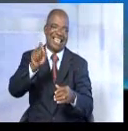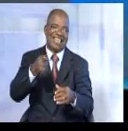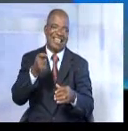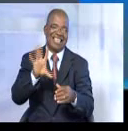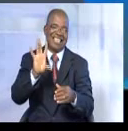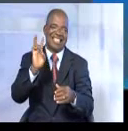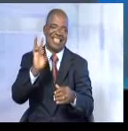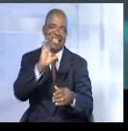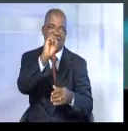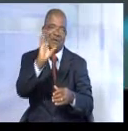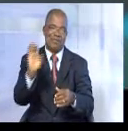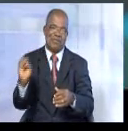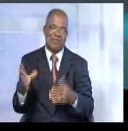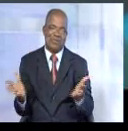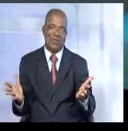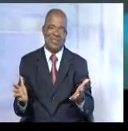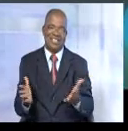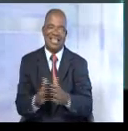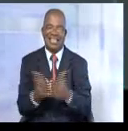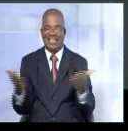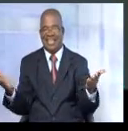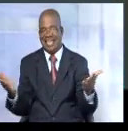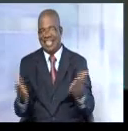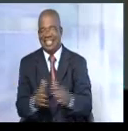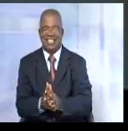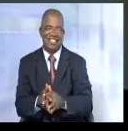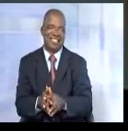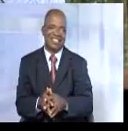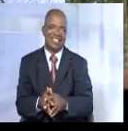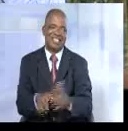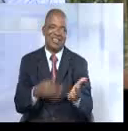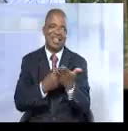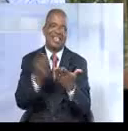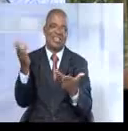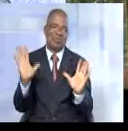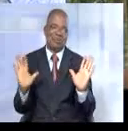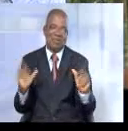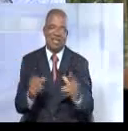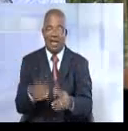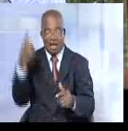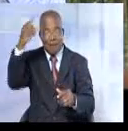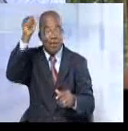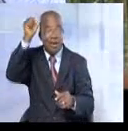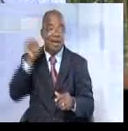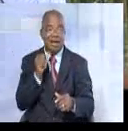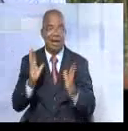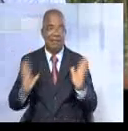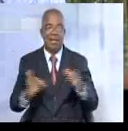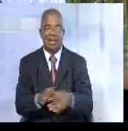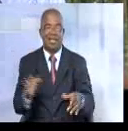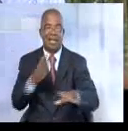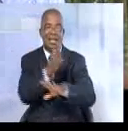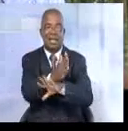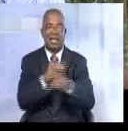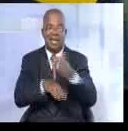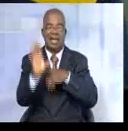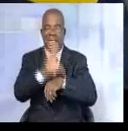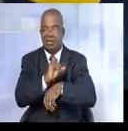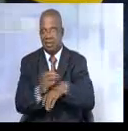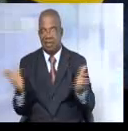des 5% requis pour être admis au Parlement. Pour l'ambassadeur d'Allemagne en Côte d'Ivoire, cette chute des